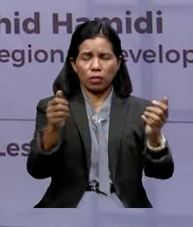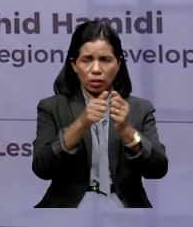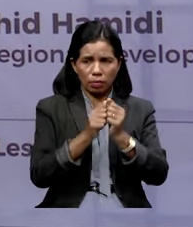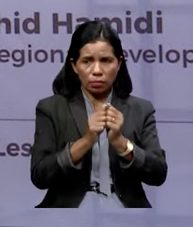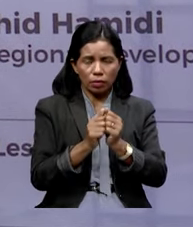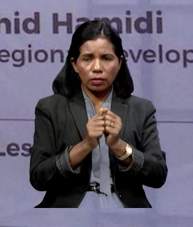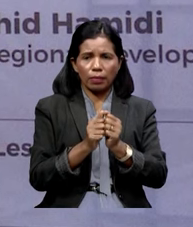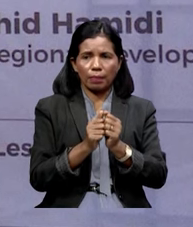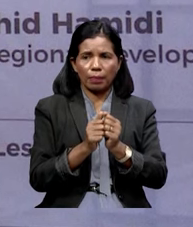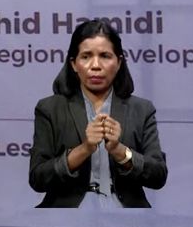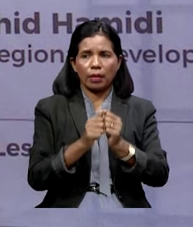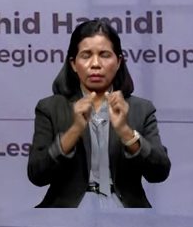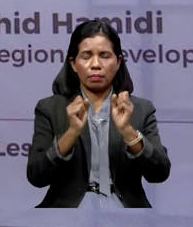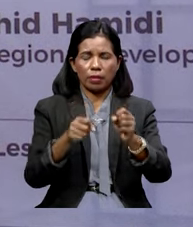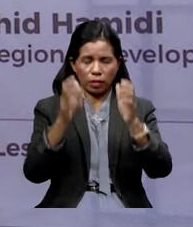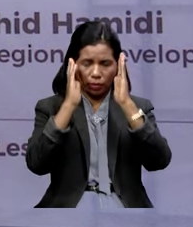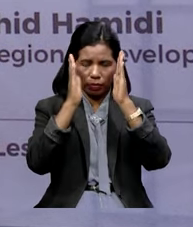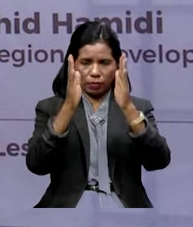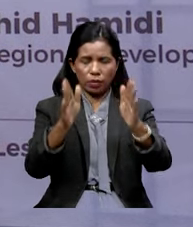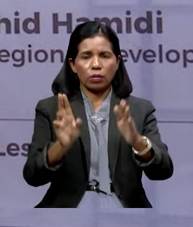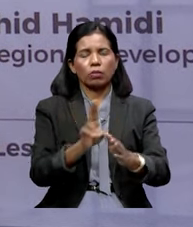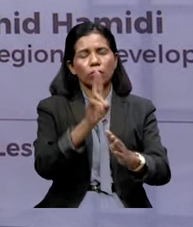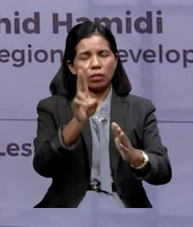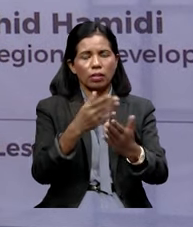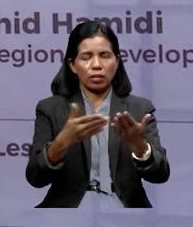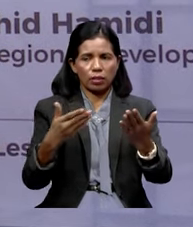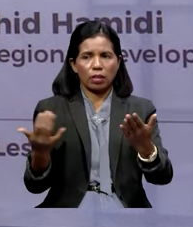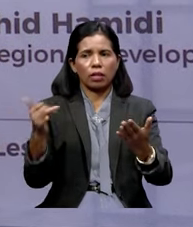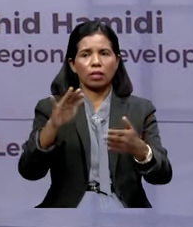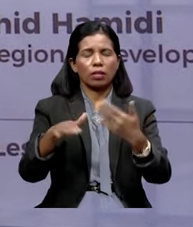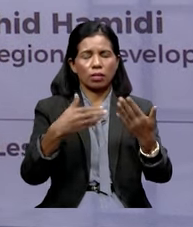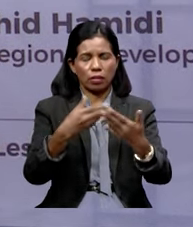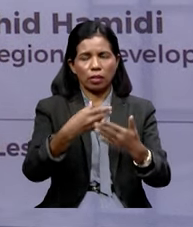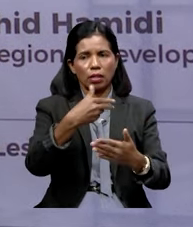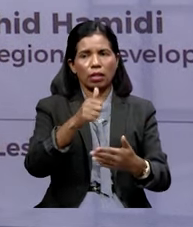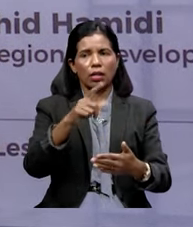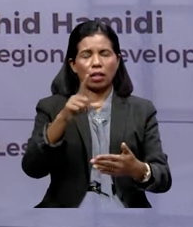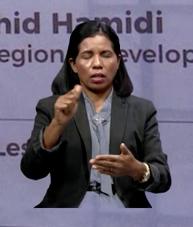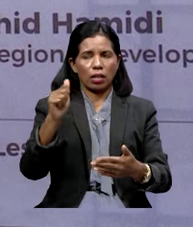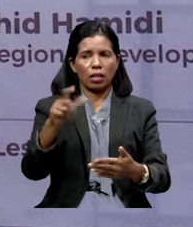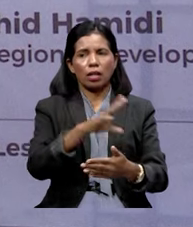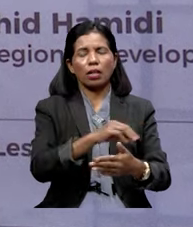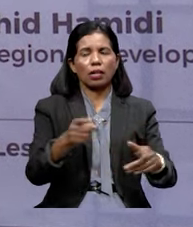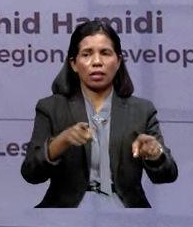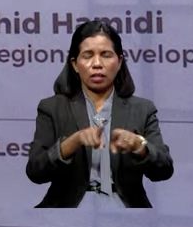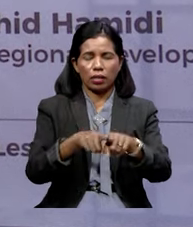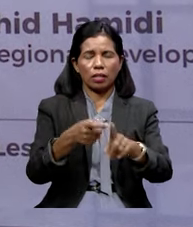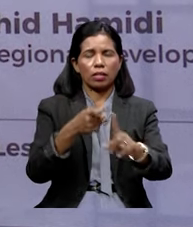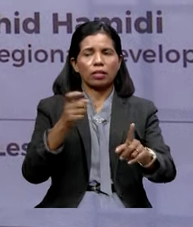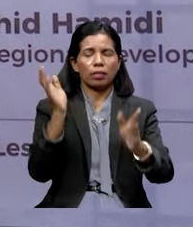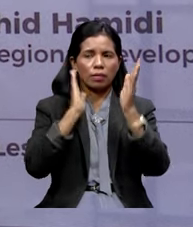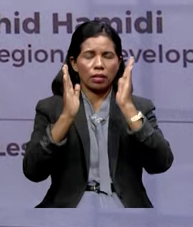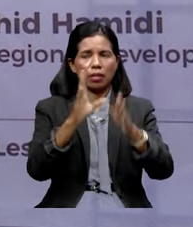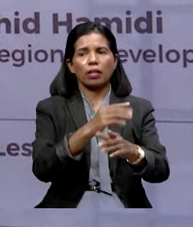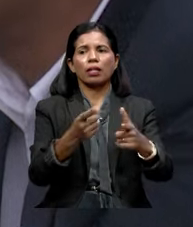sama-sama berkongsi manfaatnya dari sudut halal halal itu bukan saja di dari Malaysia itu bukan